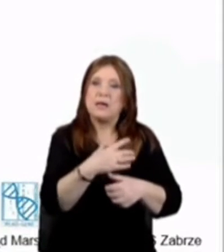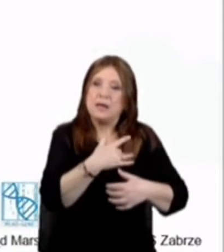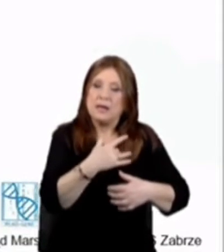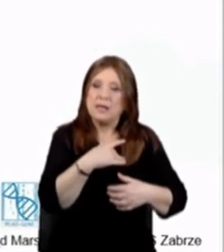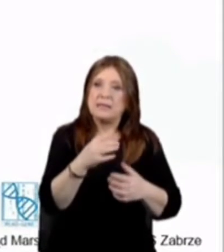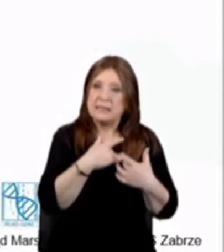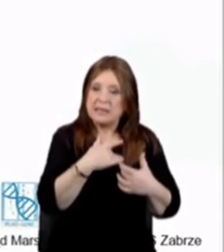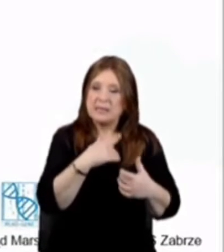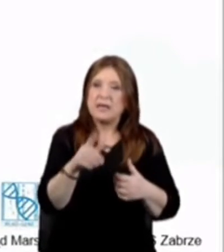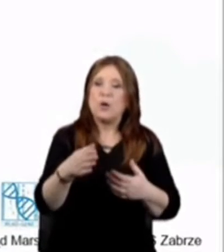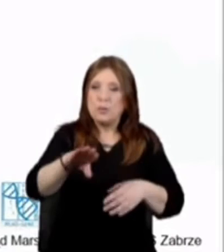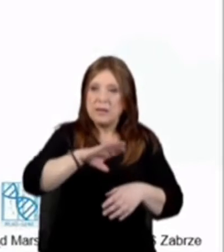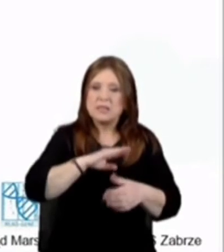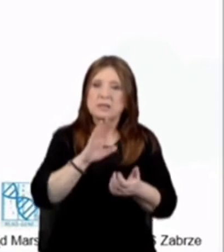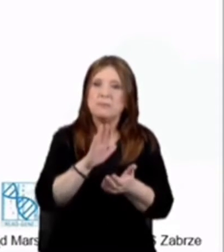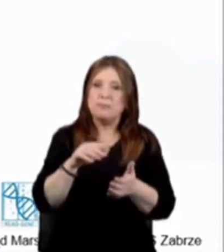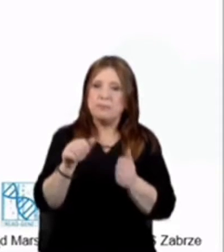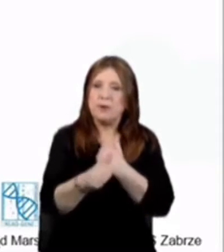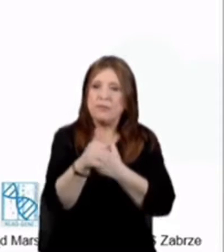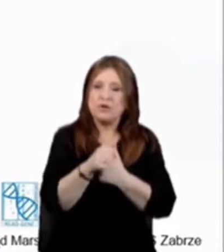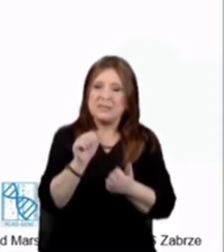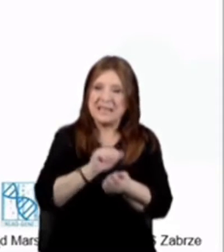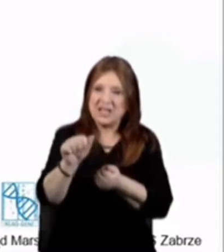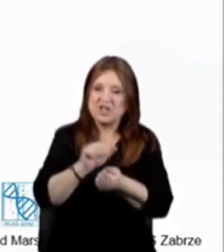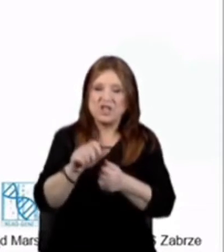z powodu zanieczyszczeń ogólną i z powodu